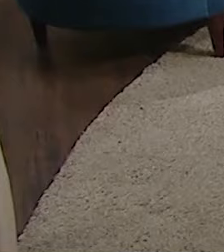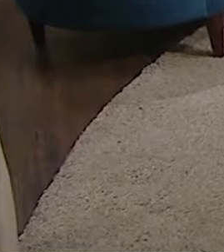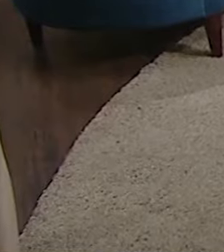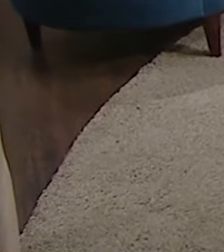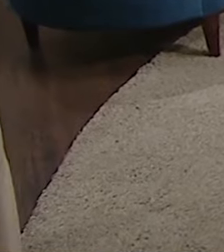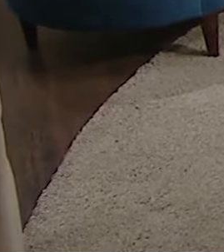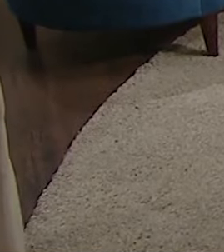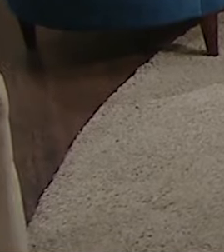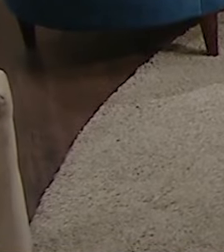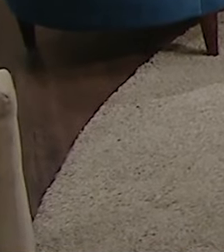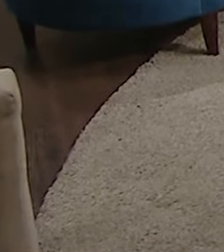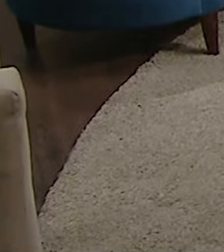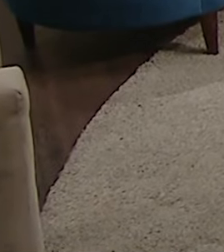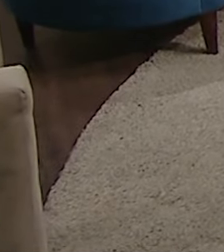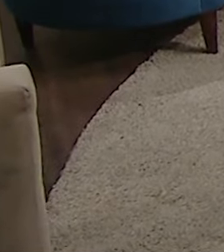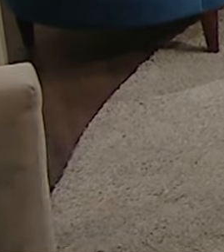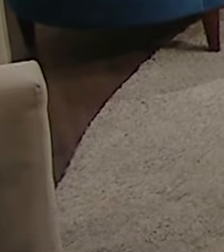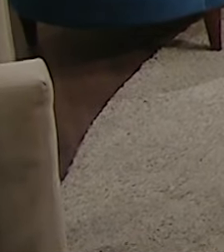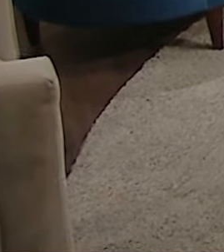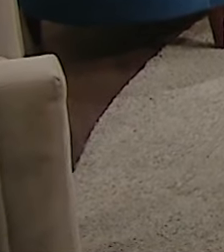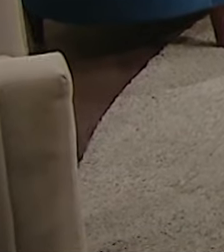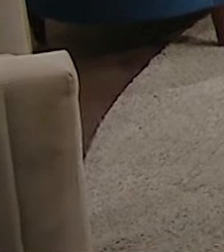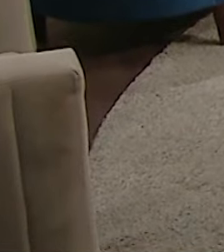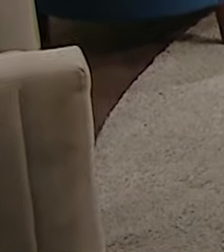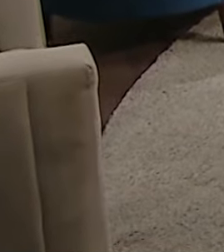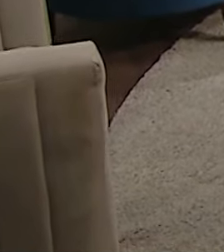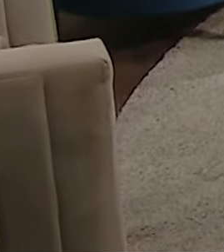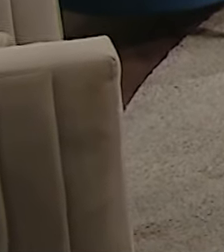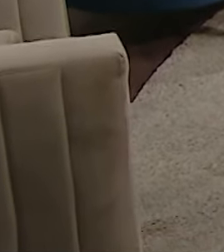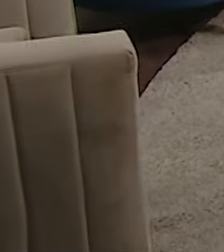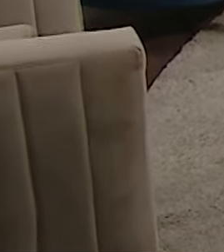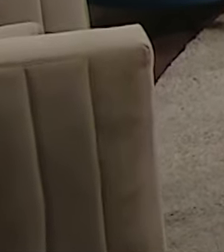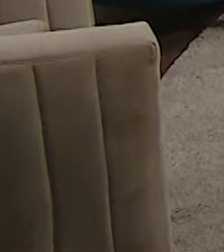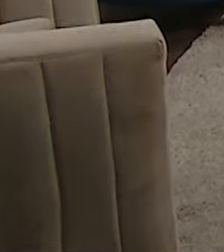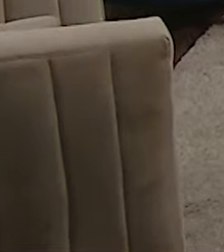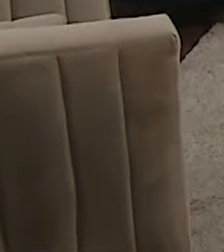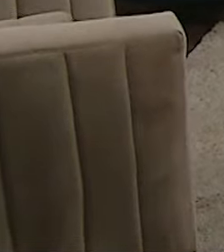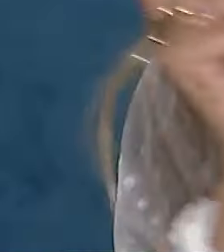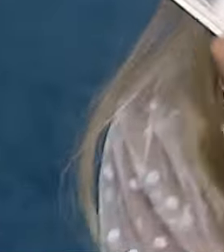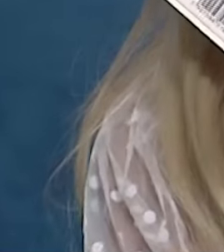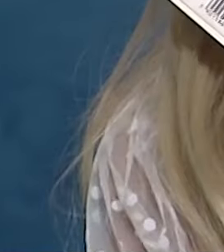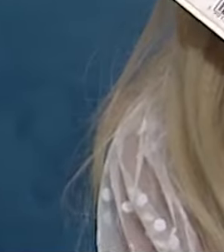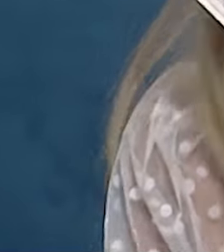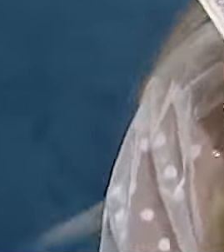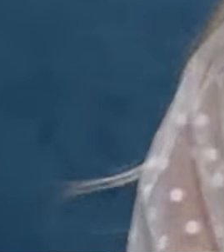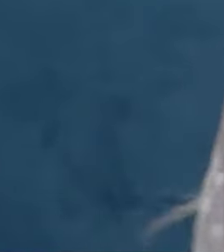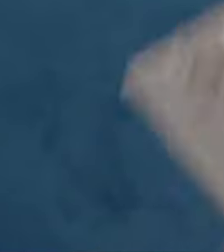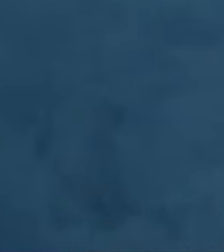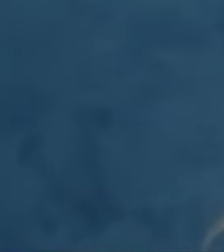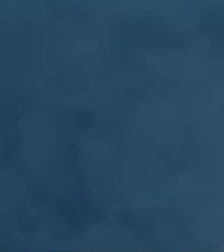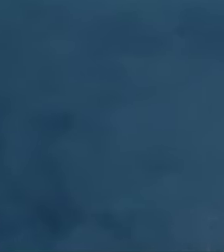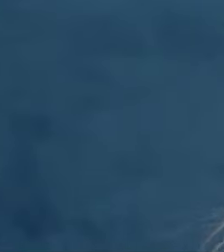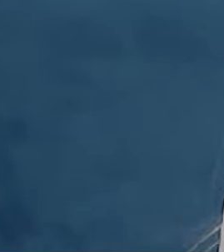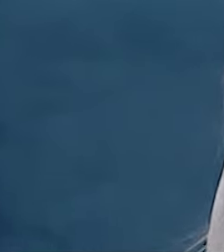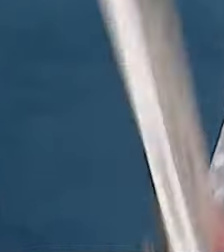مطرح ما راحت، كل البنات ارتاحت وانا عايزه الشوكولاته اه يا